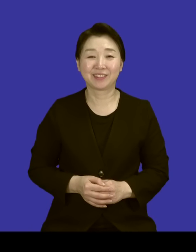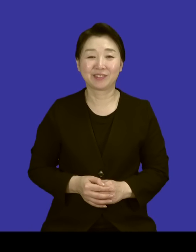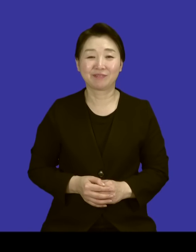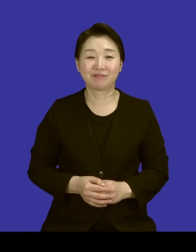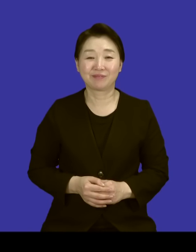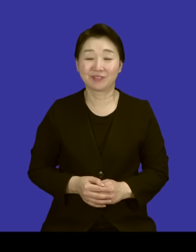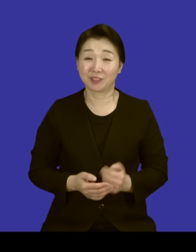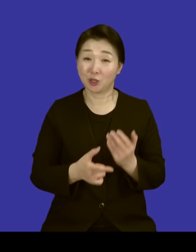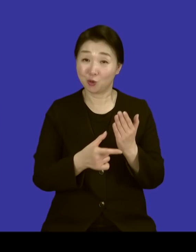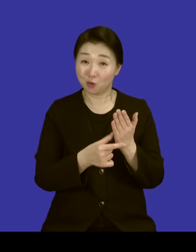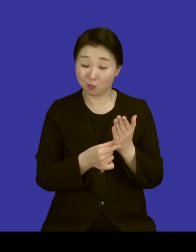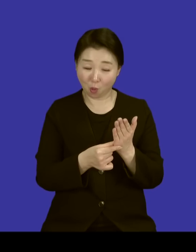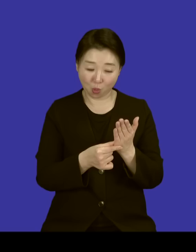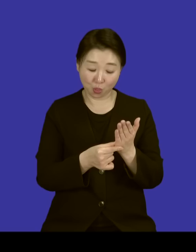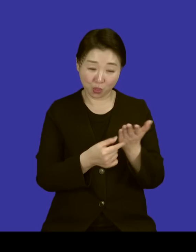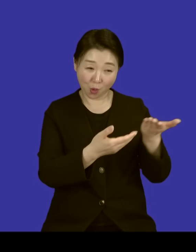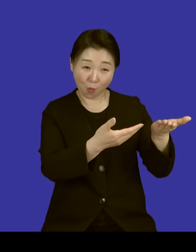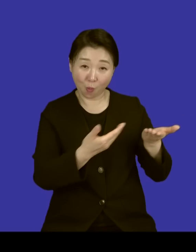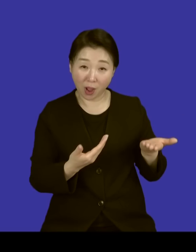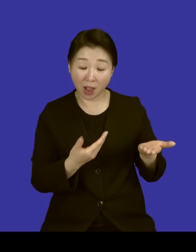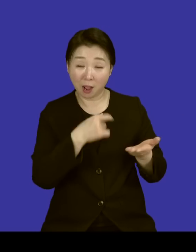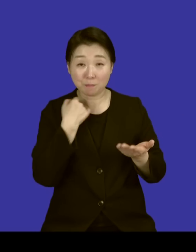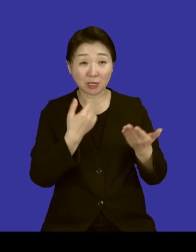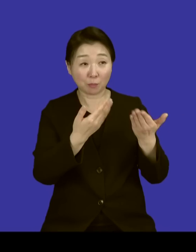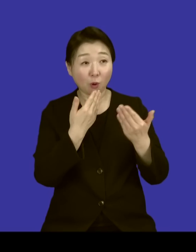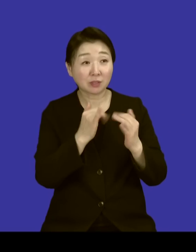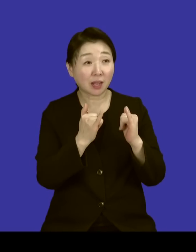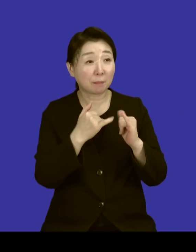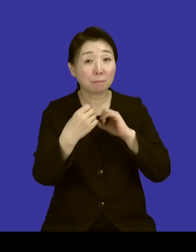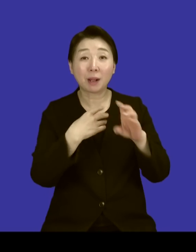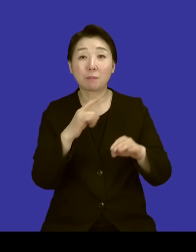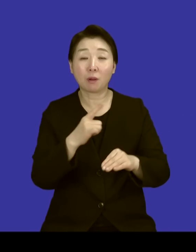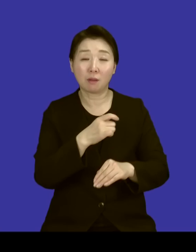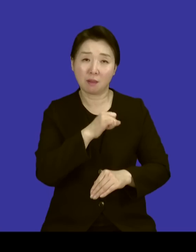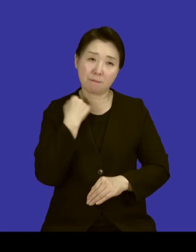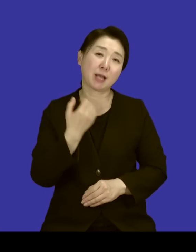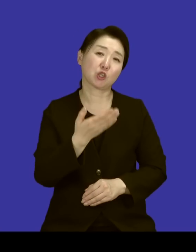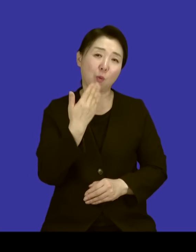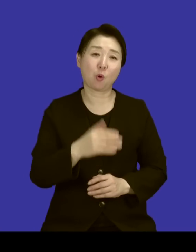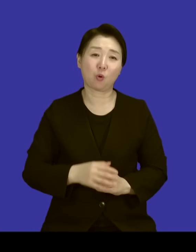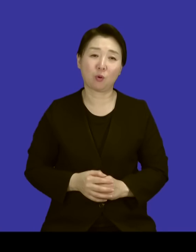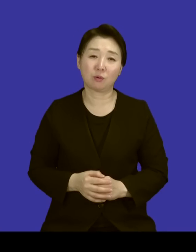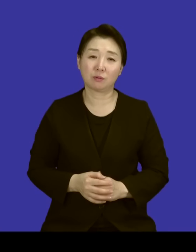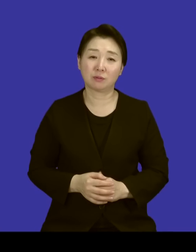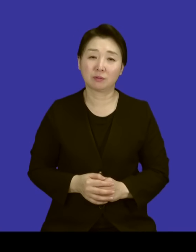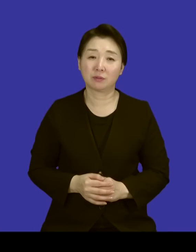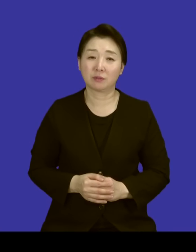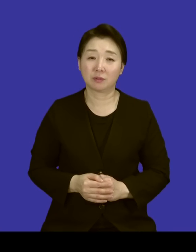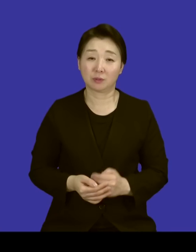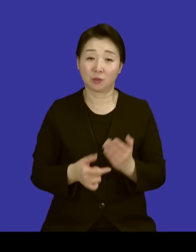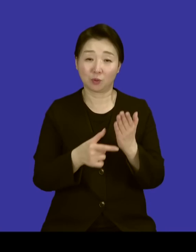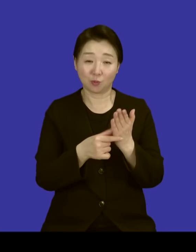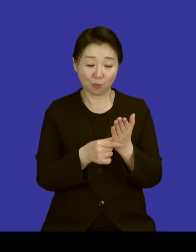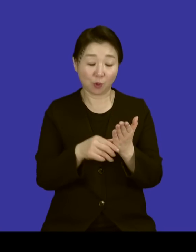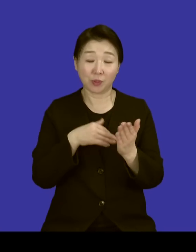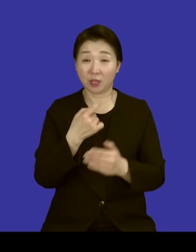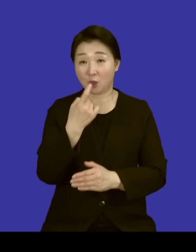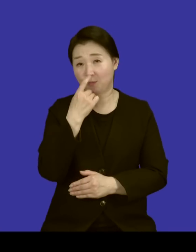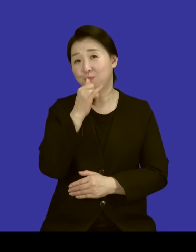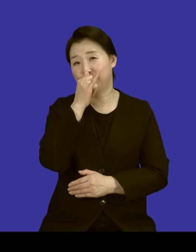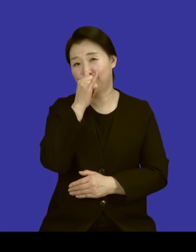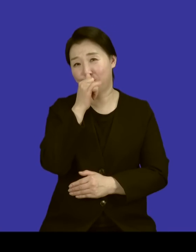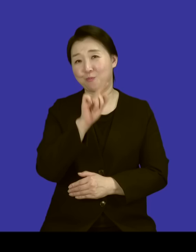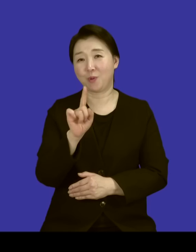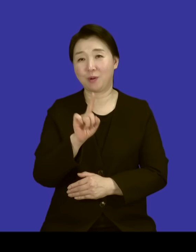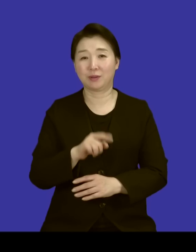어때요? 네. 쿠폰 갖고 오신 분들 맛있게 네. 드시고 반응들은 어땠어요? 근데 맛있게 드시죠. 그분들은 고마워하시는데요. 근데 쿠폰이 제게 또 준 교훈이 하나 있는데